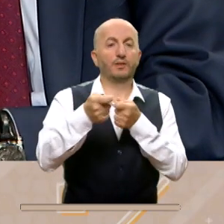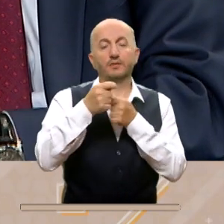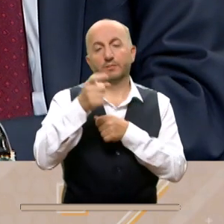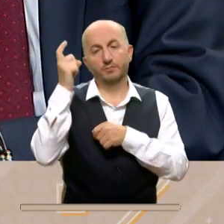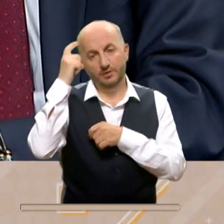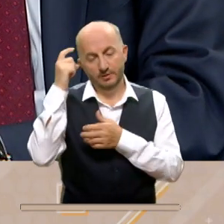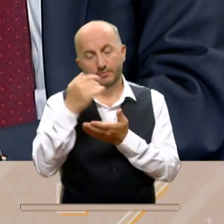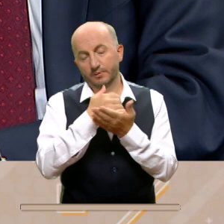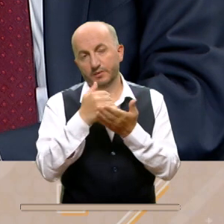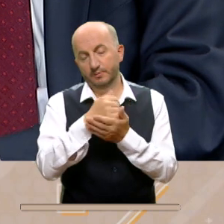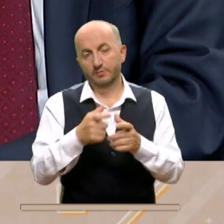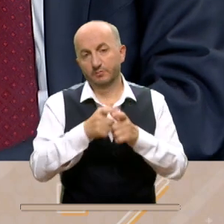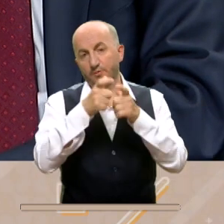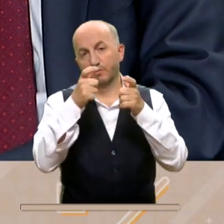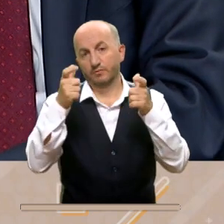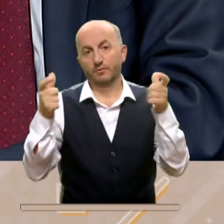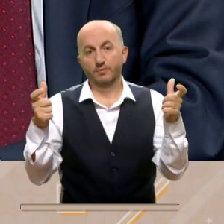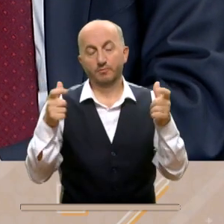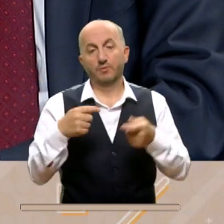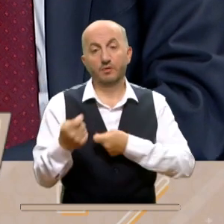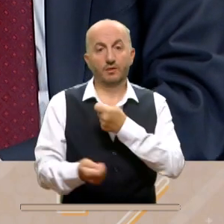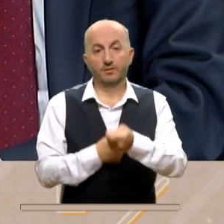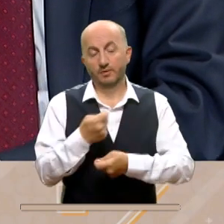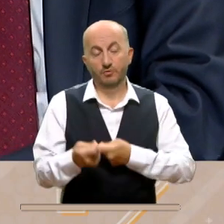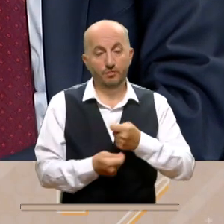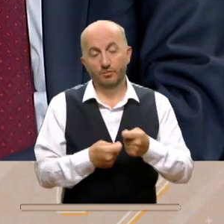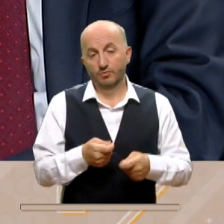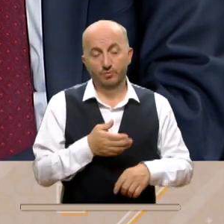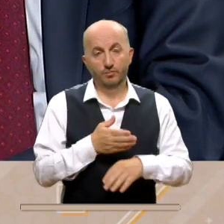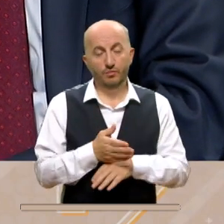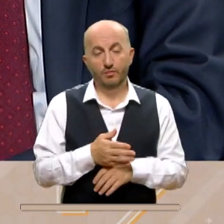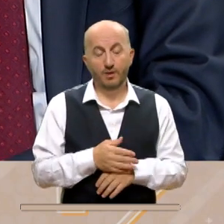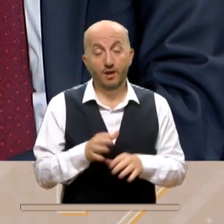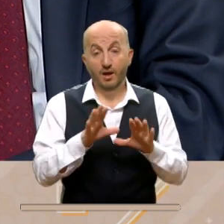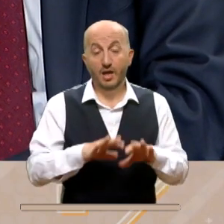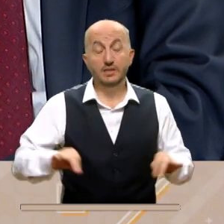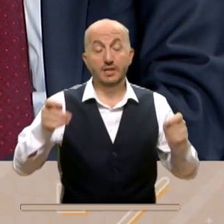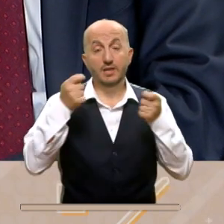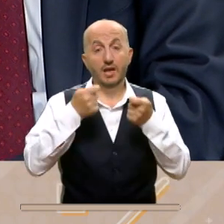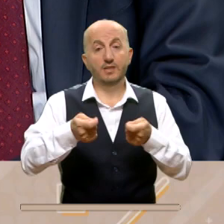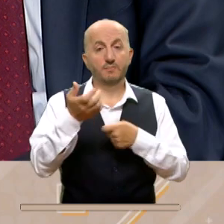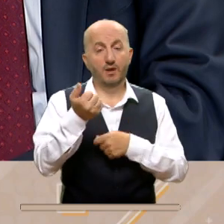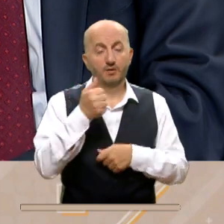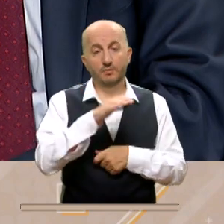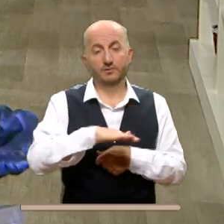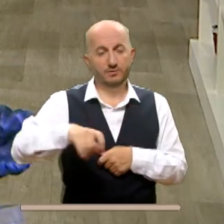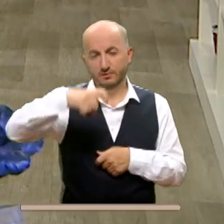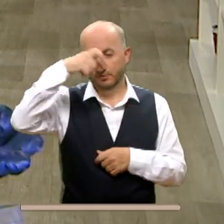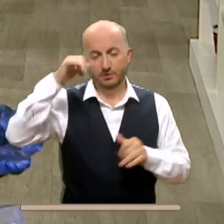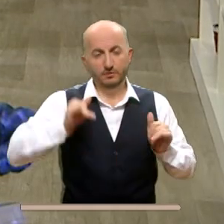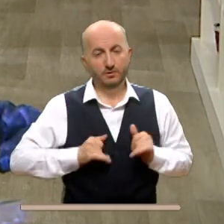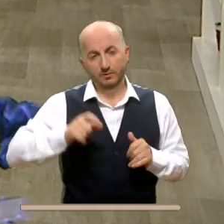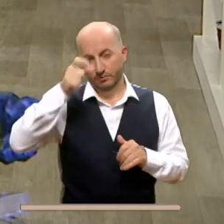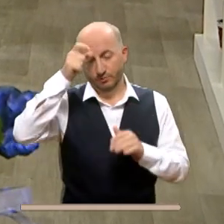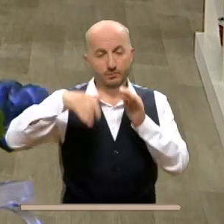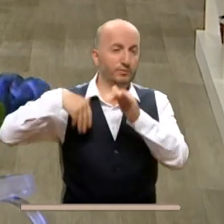birikimini geliştirmeye gayret ediyoruz. Bu halde doğru mu anladım hocam? Hazırlık eğitimi alan öğrencilerinizi yaz tatilinde yurt